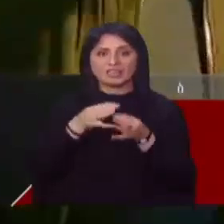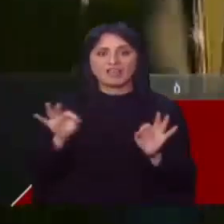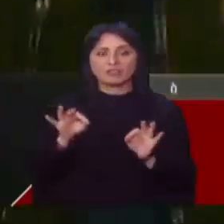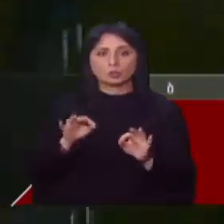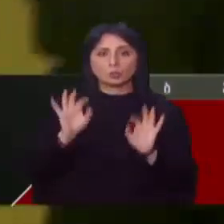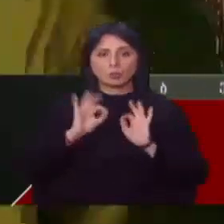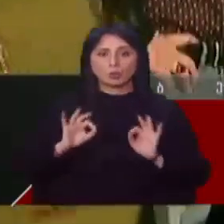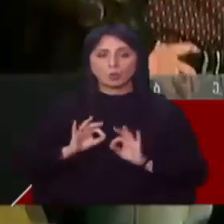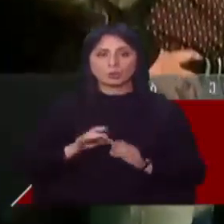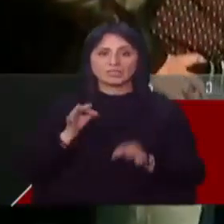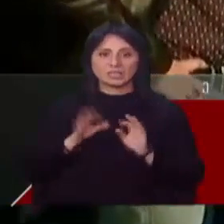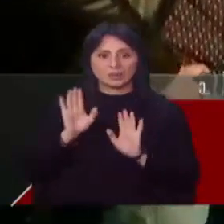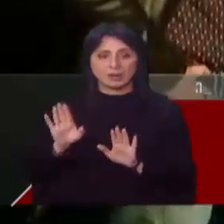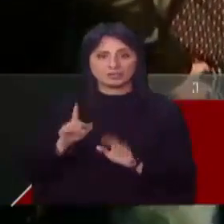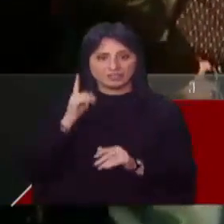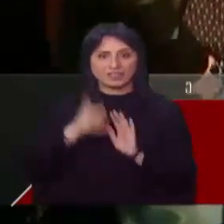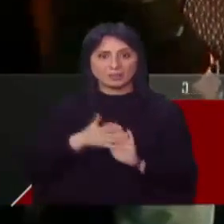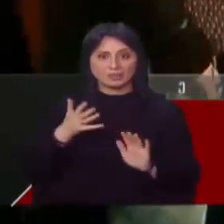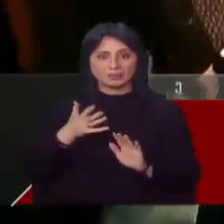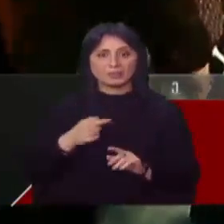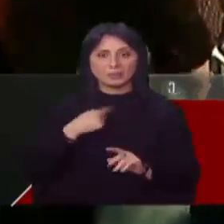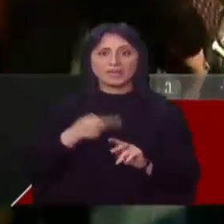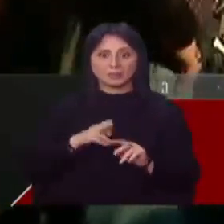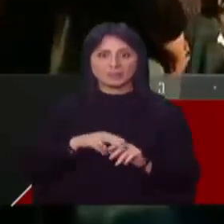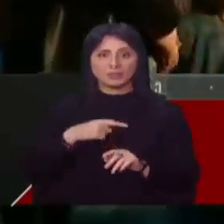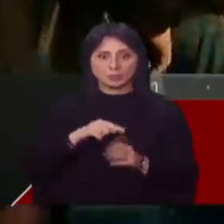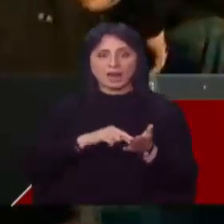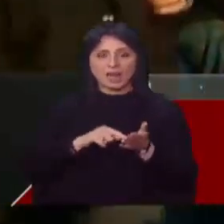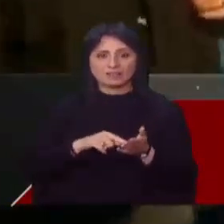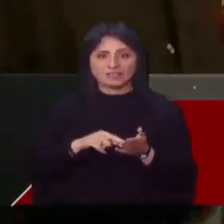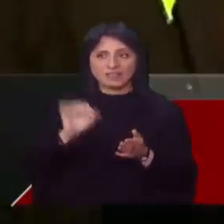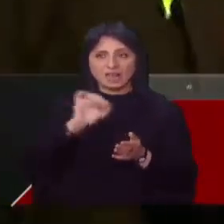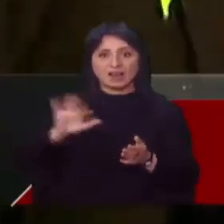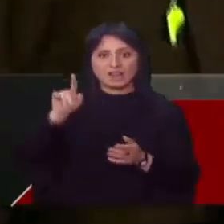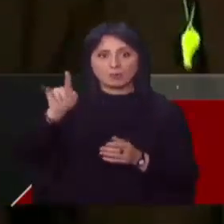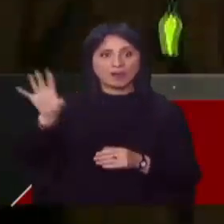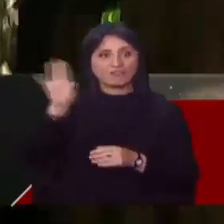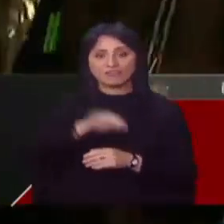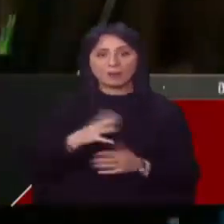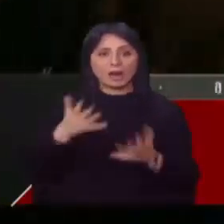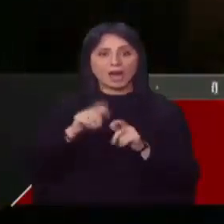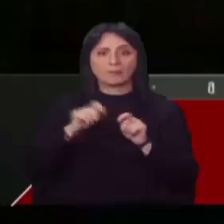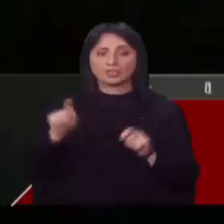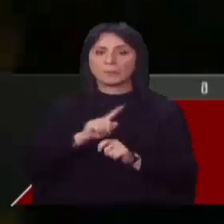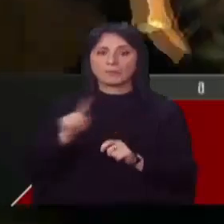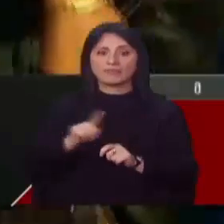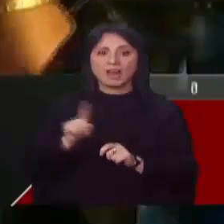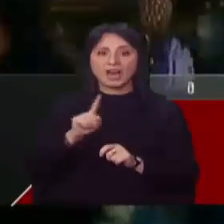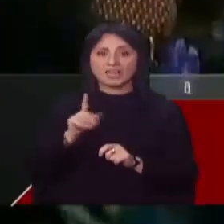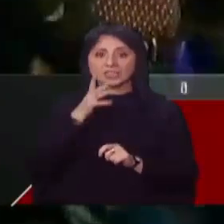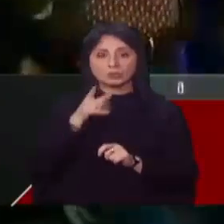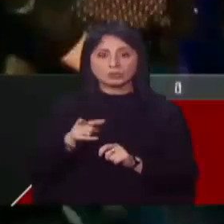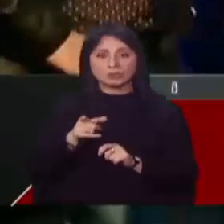თავისუფალია პროკურატურაც და სასამართლოც, ხვდებით? Მე იმიტომ გავუსვი ხაზი, რომ დასავლეთში ყველაფერი გამჭვირვალია, მაგრამ რის